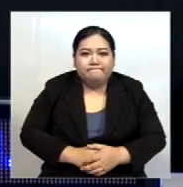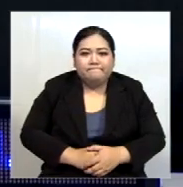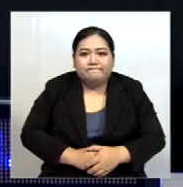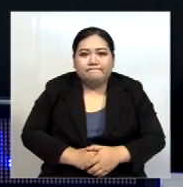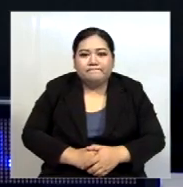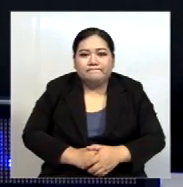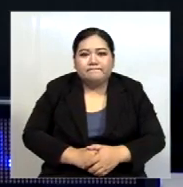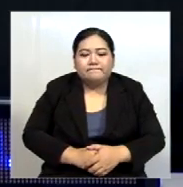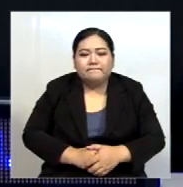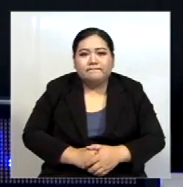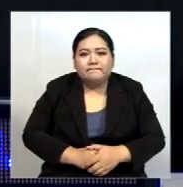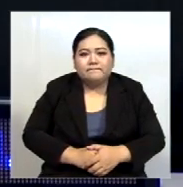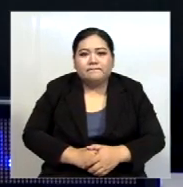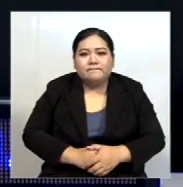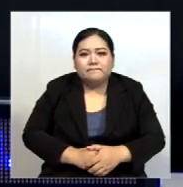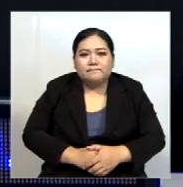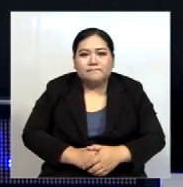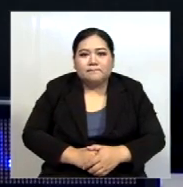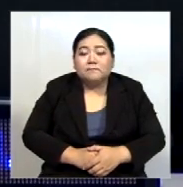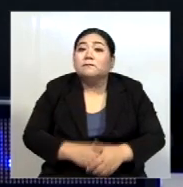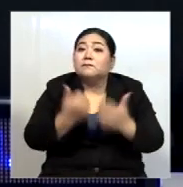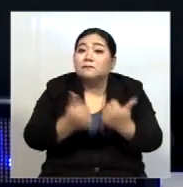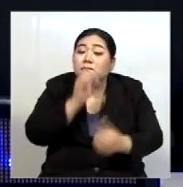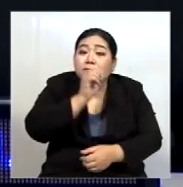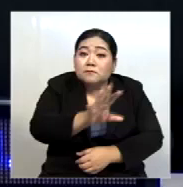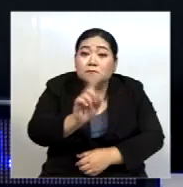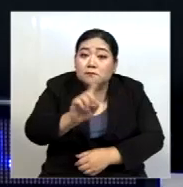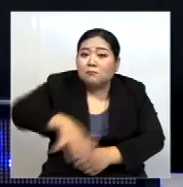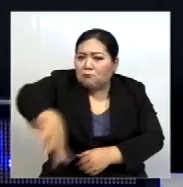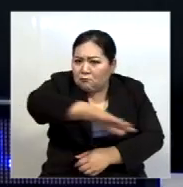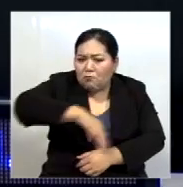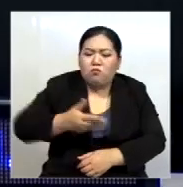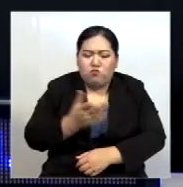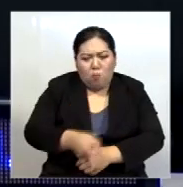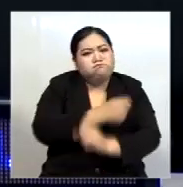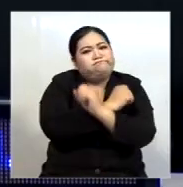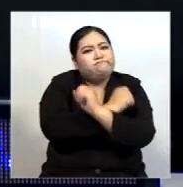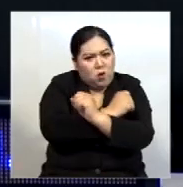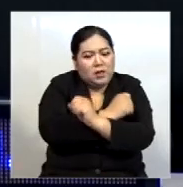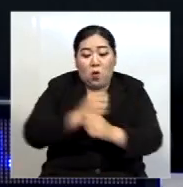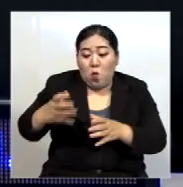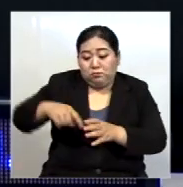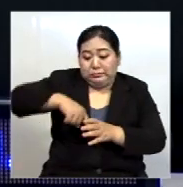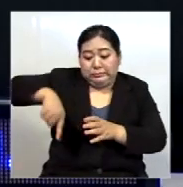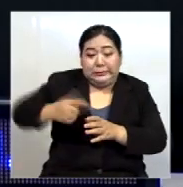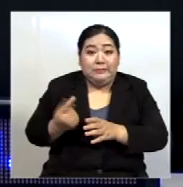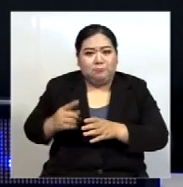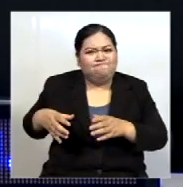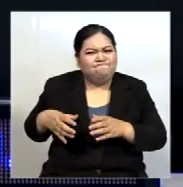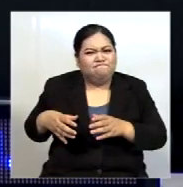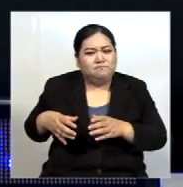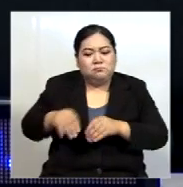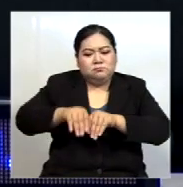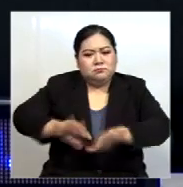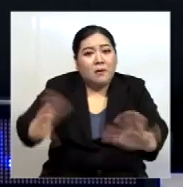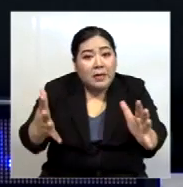2ทีนี้สิ่งที่อยากกราบเรียนว่าการที่เราสามารถป้องกันกลุ่มนี้ได้เนี่ยเพราะความ